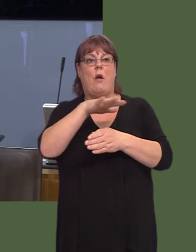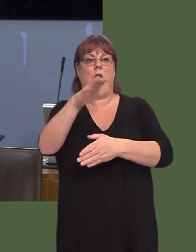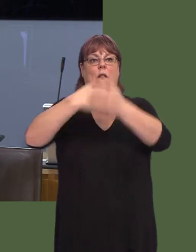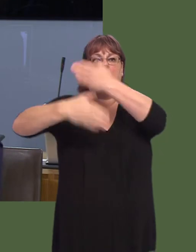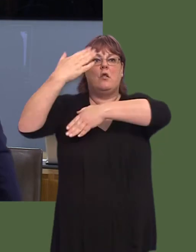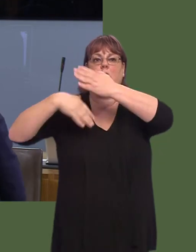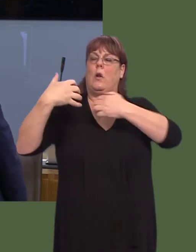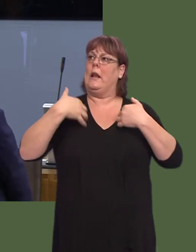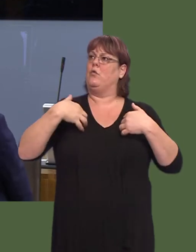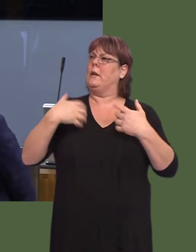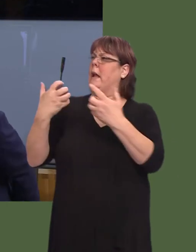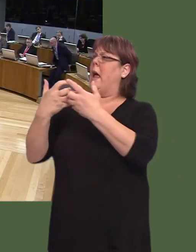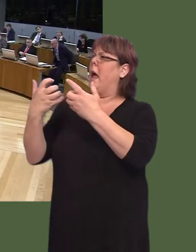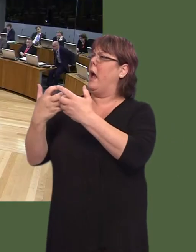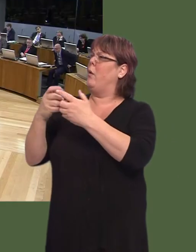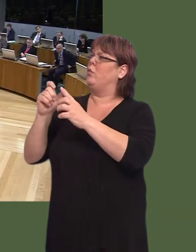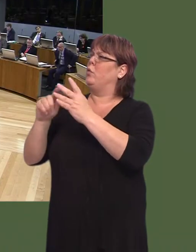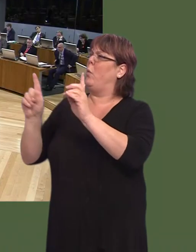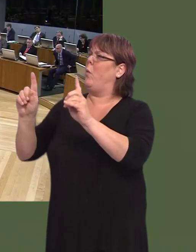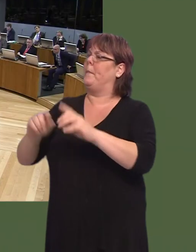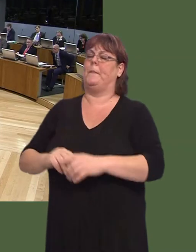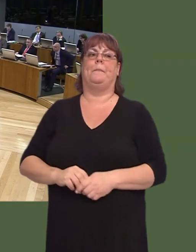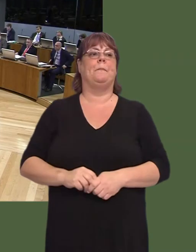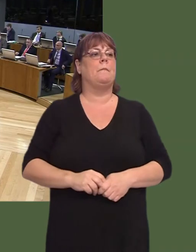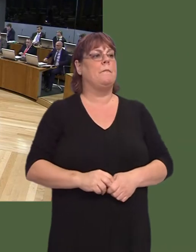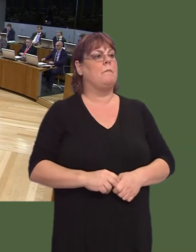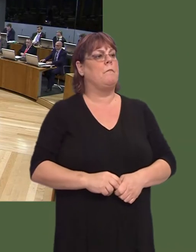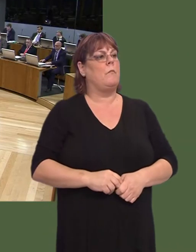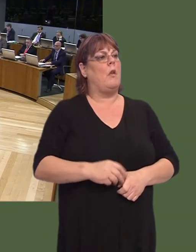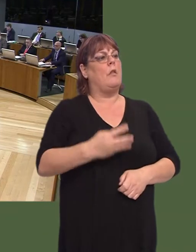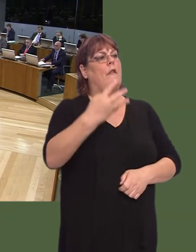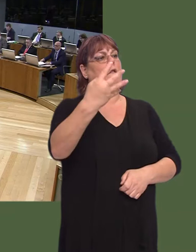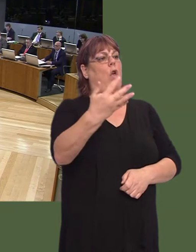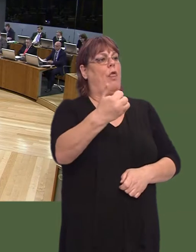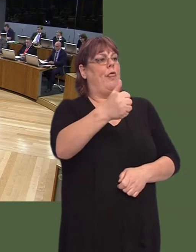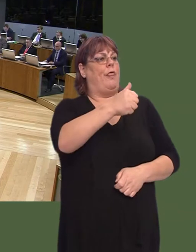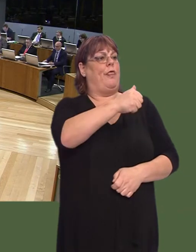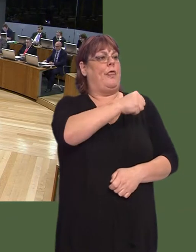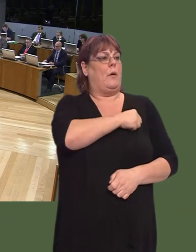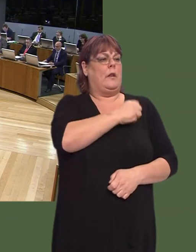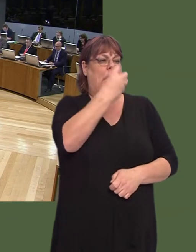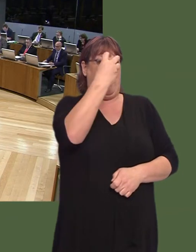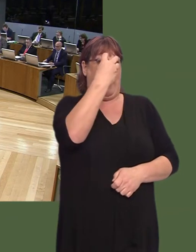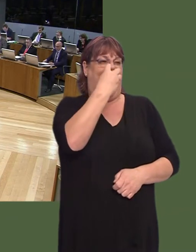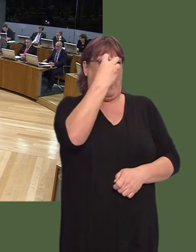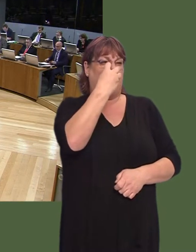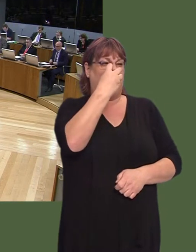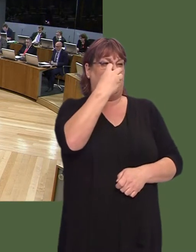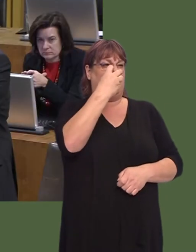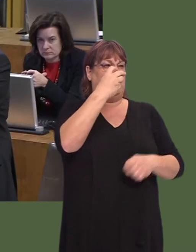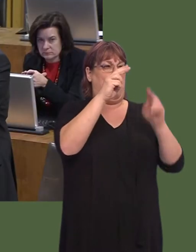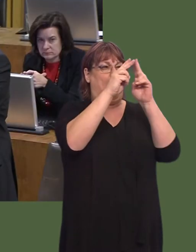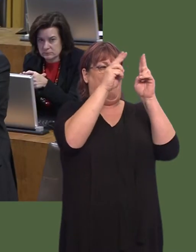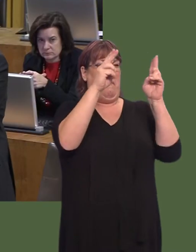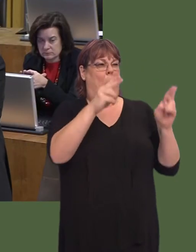hanesyddol ledled Cymru? Well, mae yna 1,000 o henebion ar draws Cymru wedi cael eu rhestru, a tua 30,000